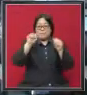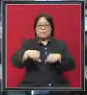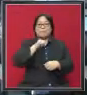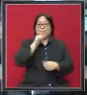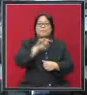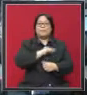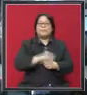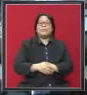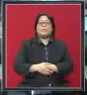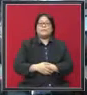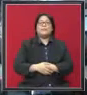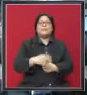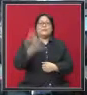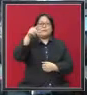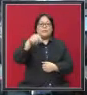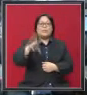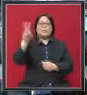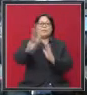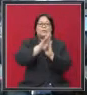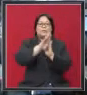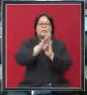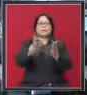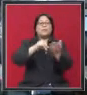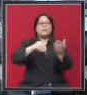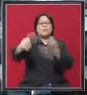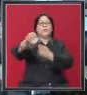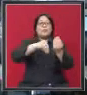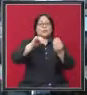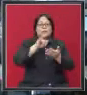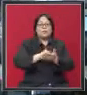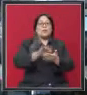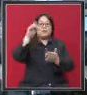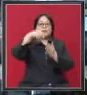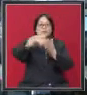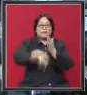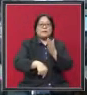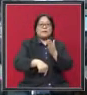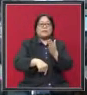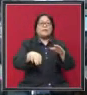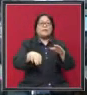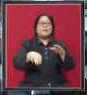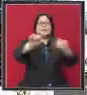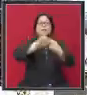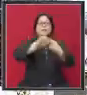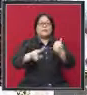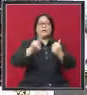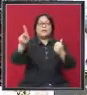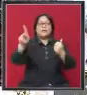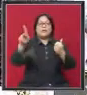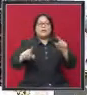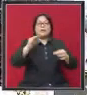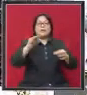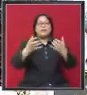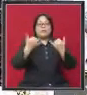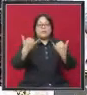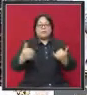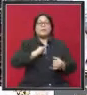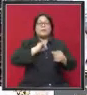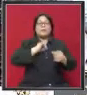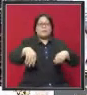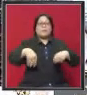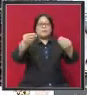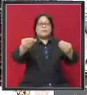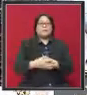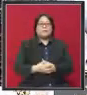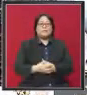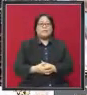kasih. 13.6 bilion ini suntikan modal ini saya akan perincikan dalam peringkat jawatan kuasa. Tapi kalau nak juga sekarang saya boleh